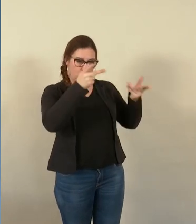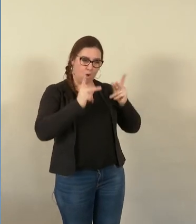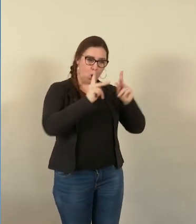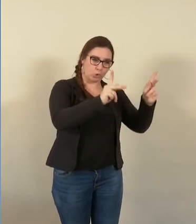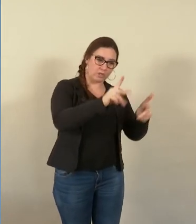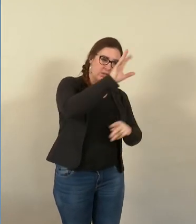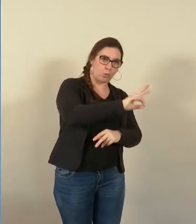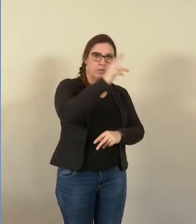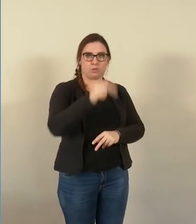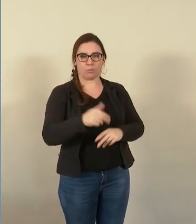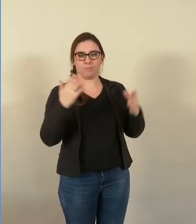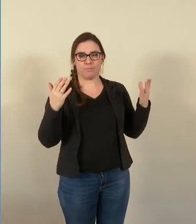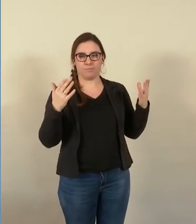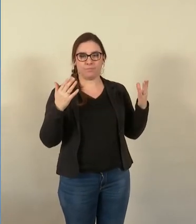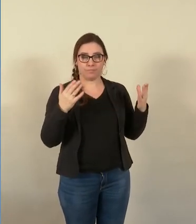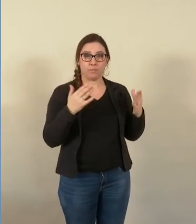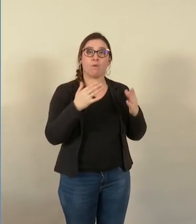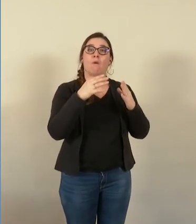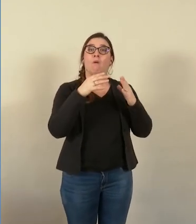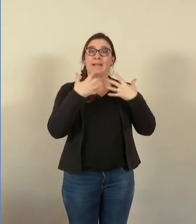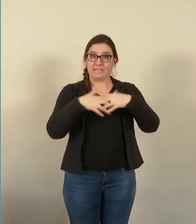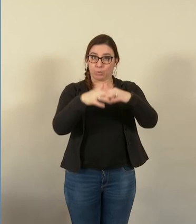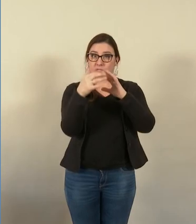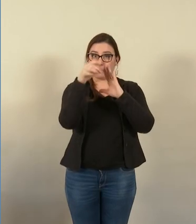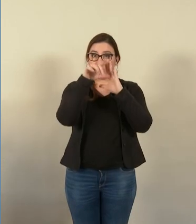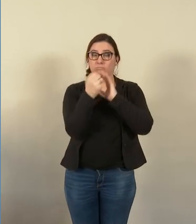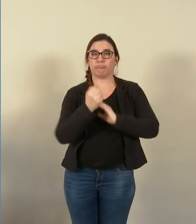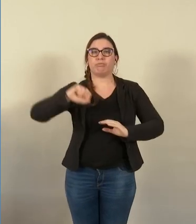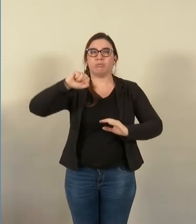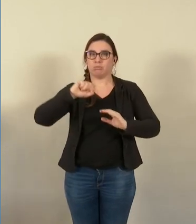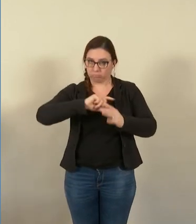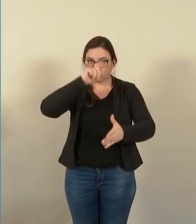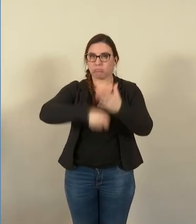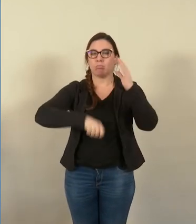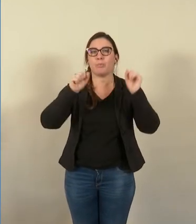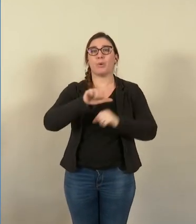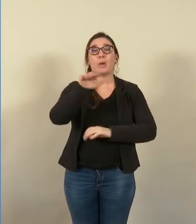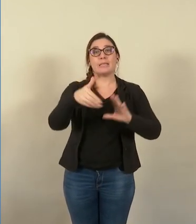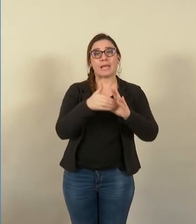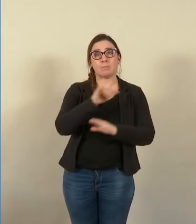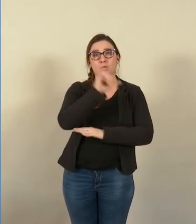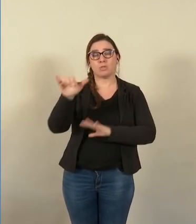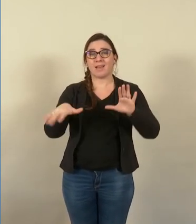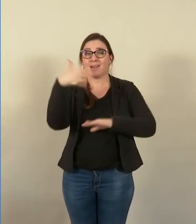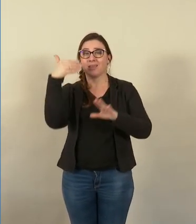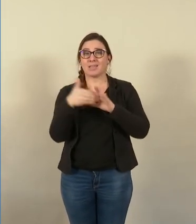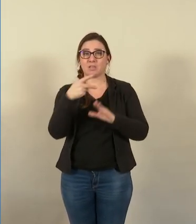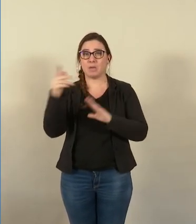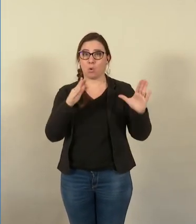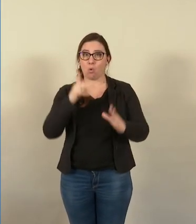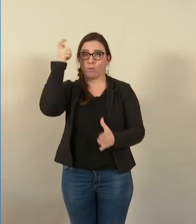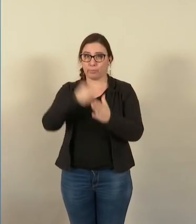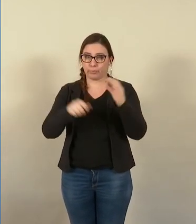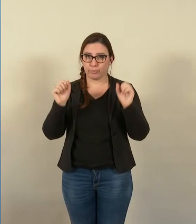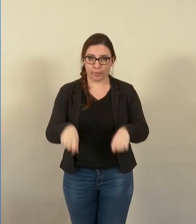autorisation le non respect de ce dispositif sera possible d'amende allant de 5000 à 15000 €. il sera